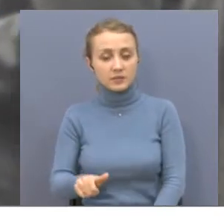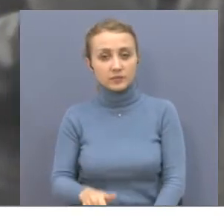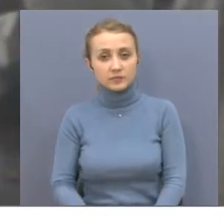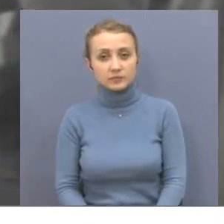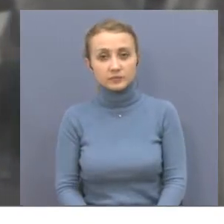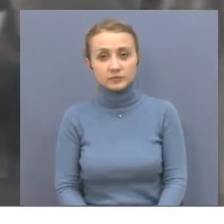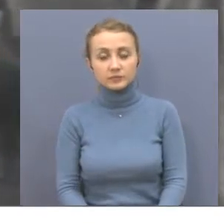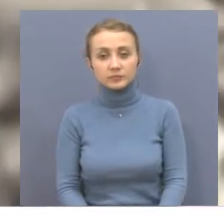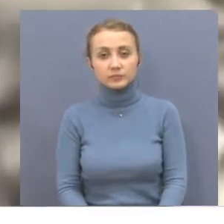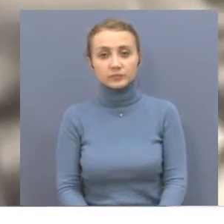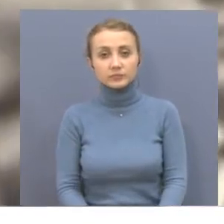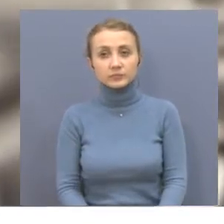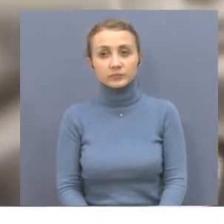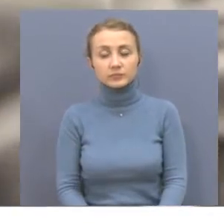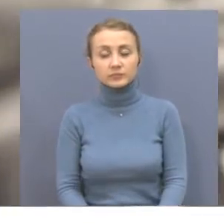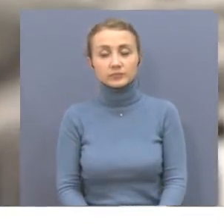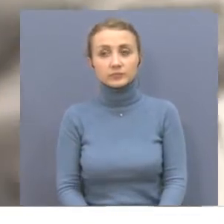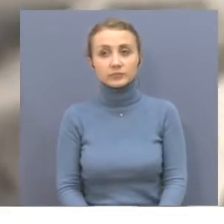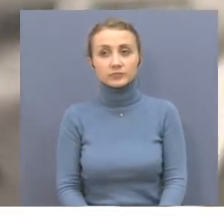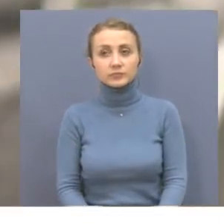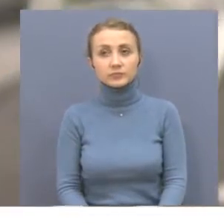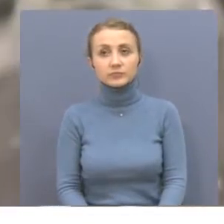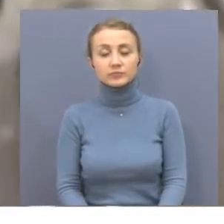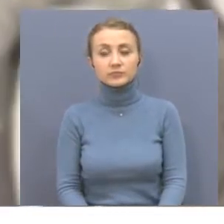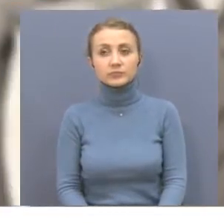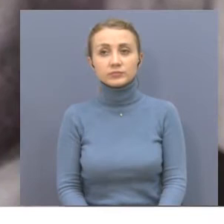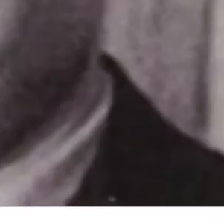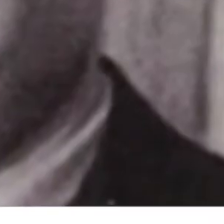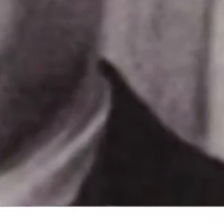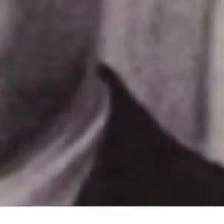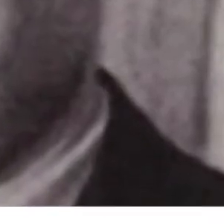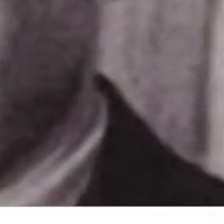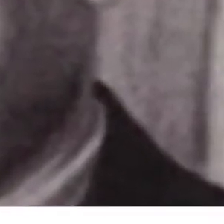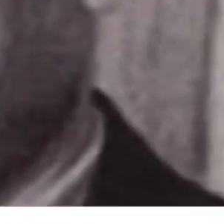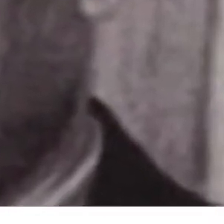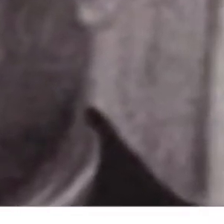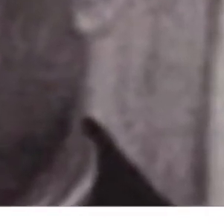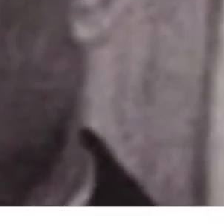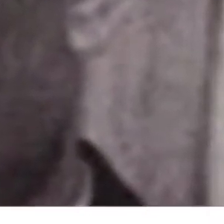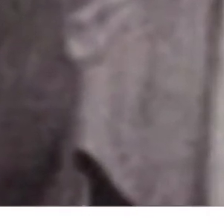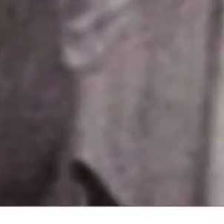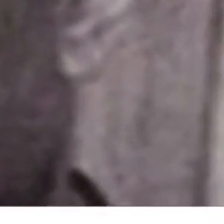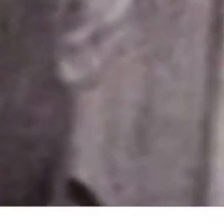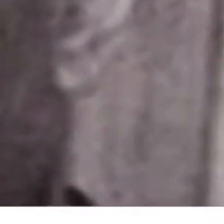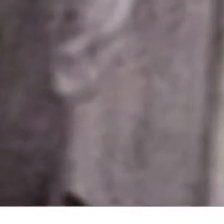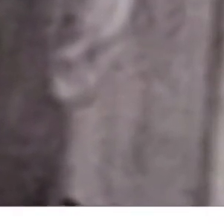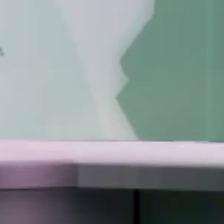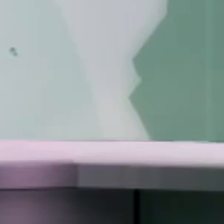ұмытпаған жандардың игі бастамасы көңіл қуантады. Абзал Азаматұлы, Сабырбек Құлатай, Жамбыл Балтаев, Көкше ақпарат.